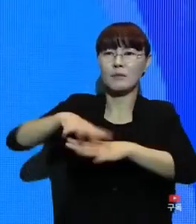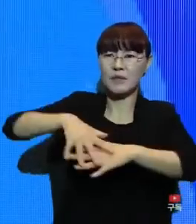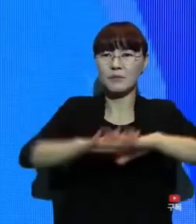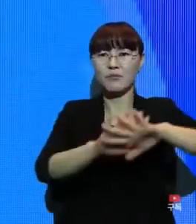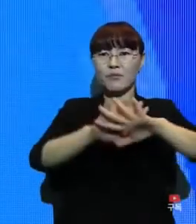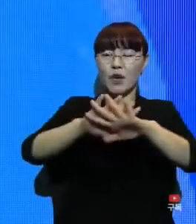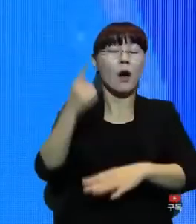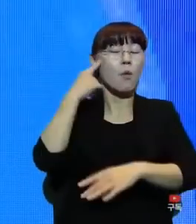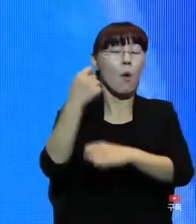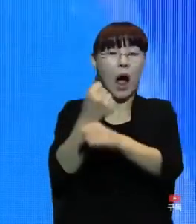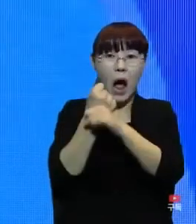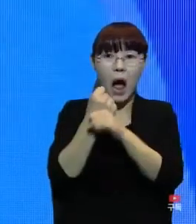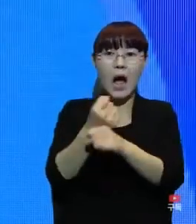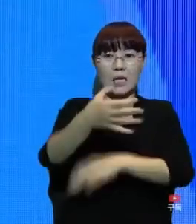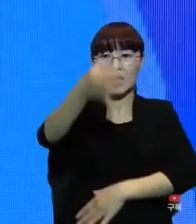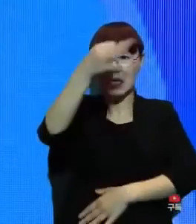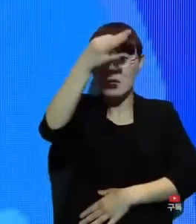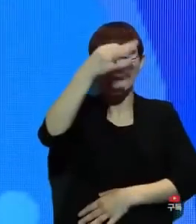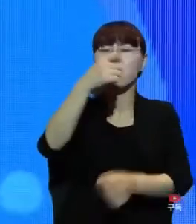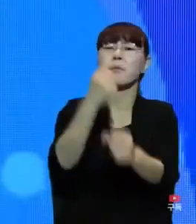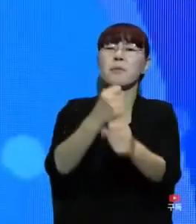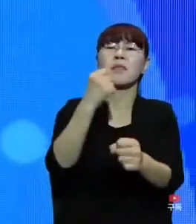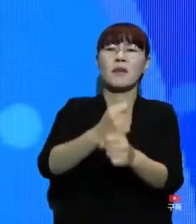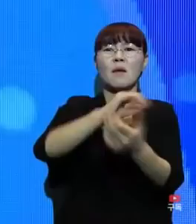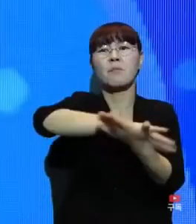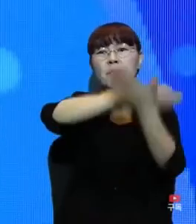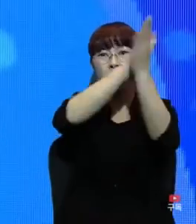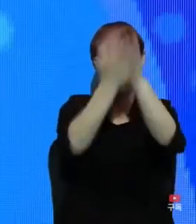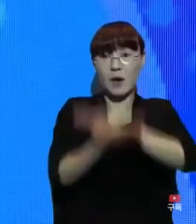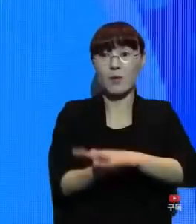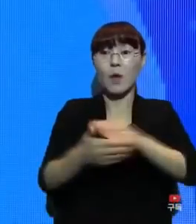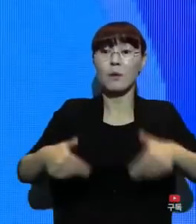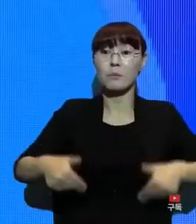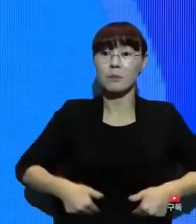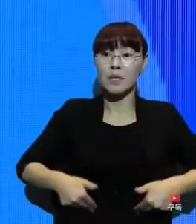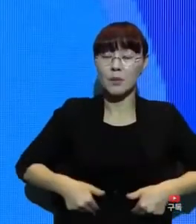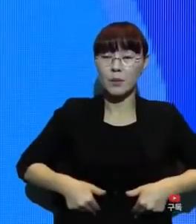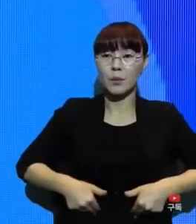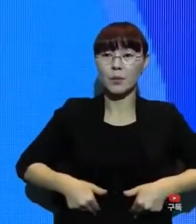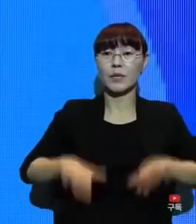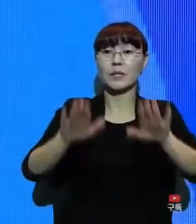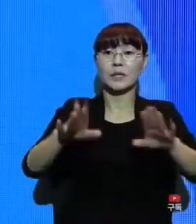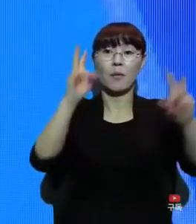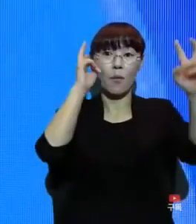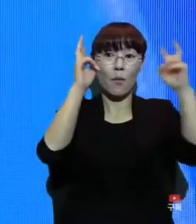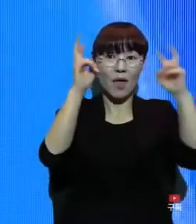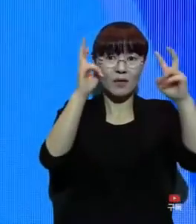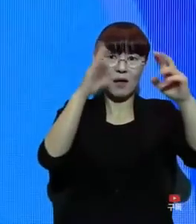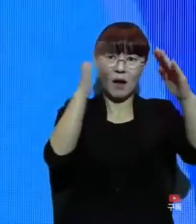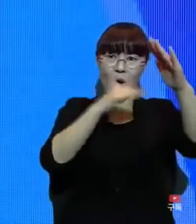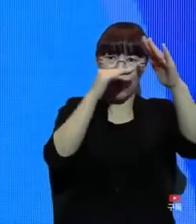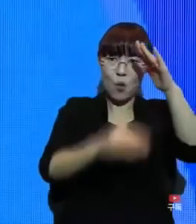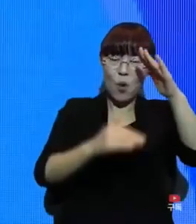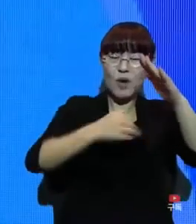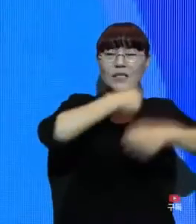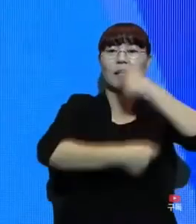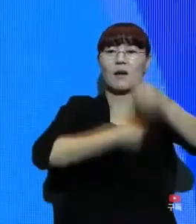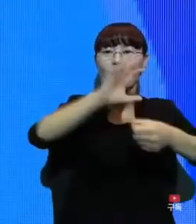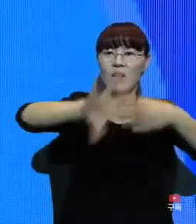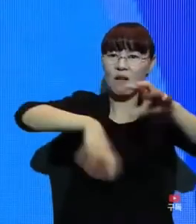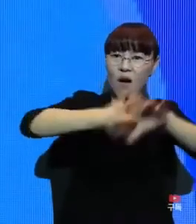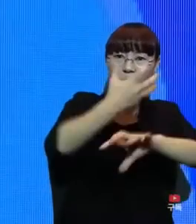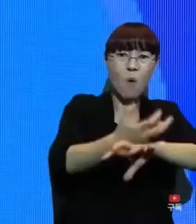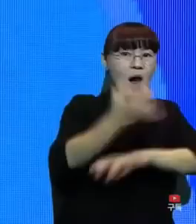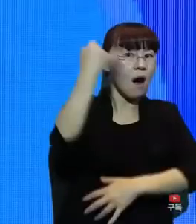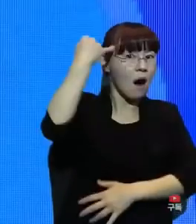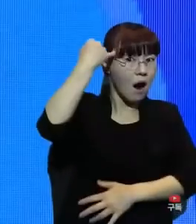연구개발의 대대적 투자를 단행해야 합니다 그 속에서 기업들이 공정하고 자유로운 혁신과 창의의 로